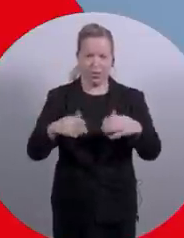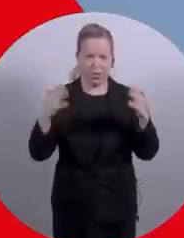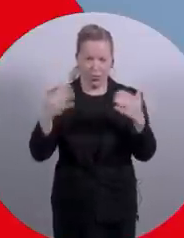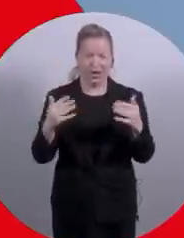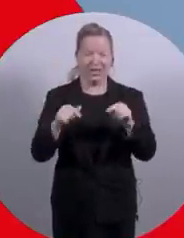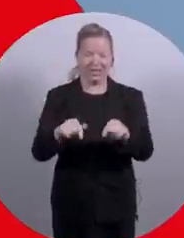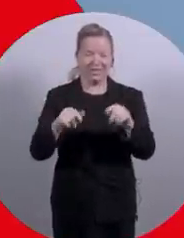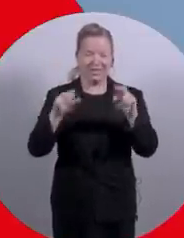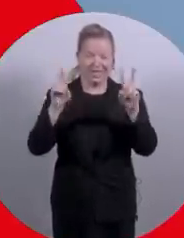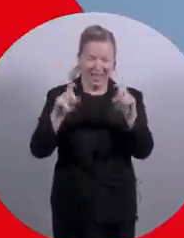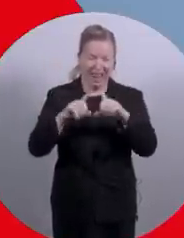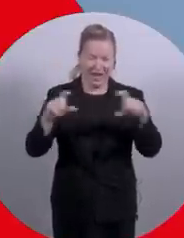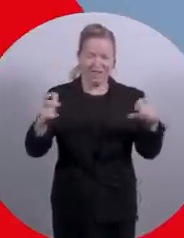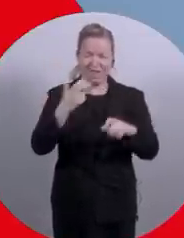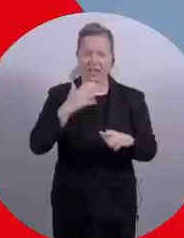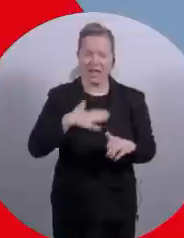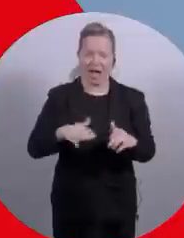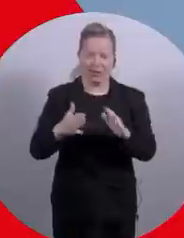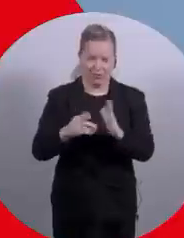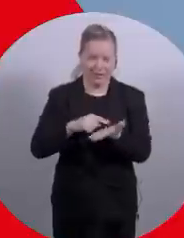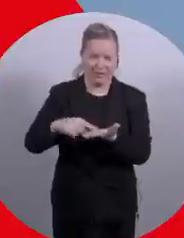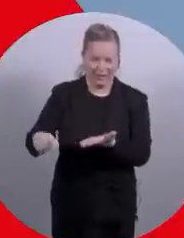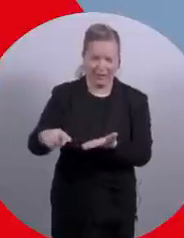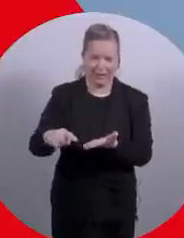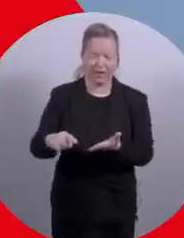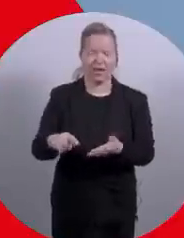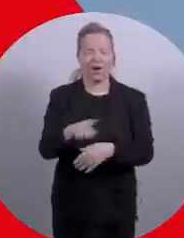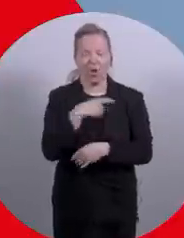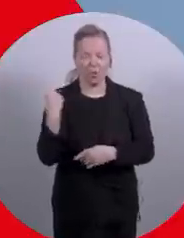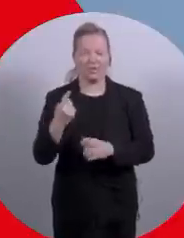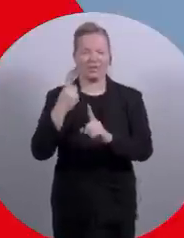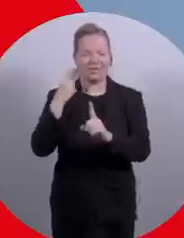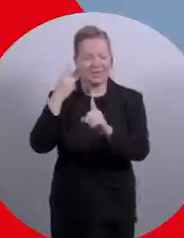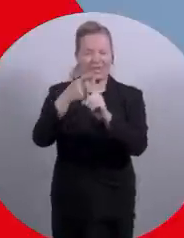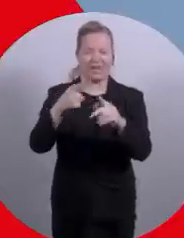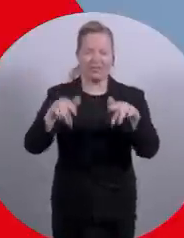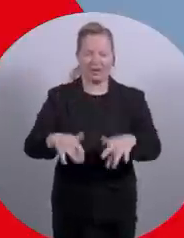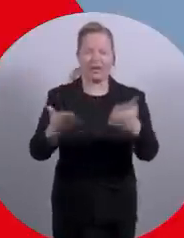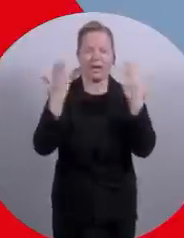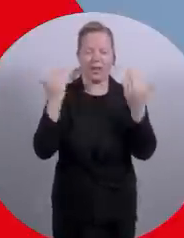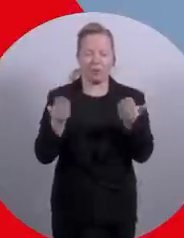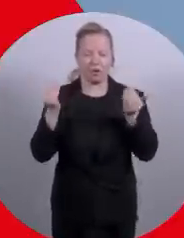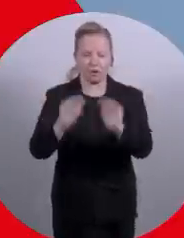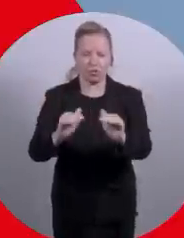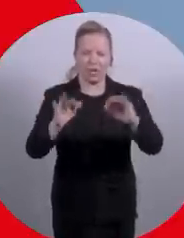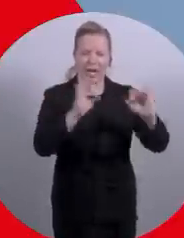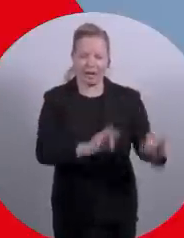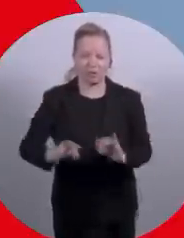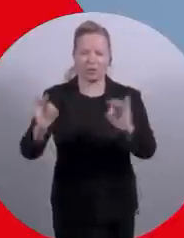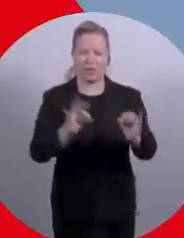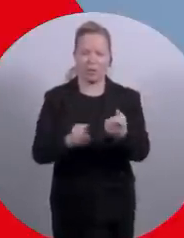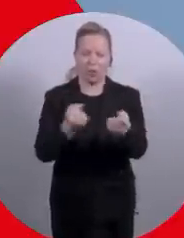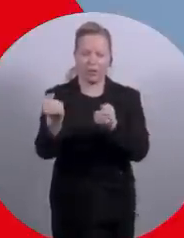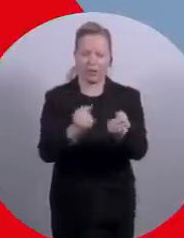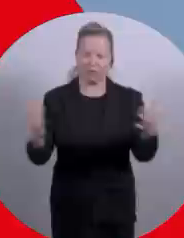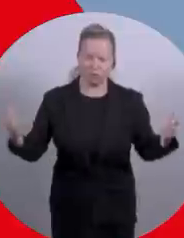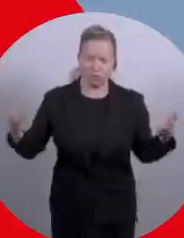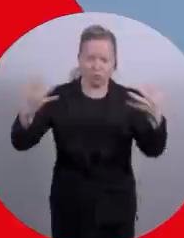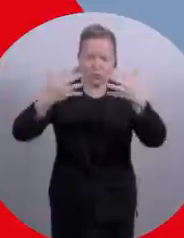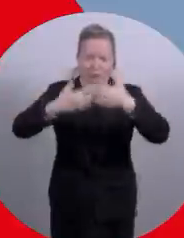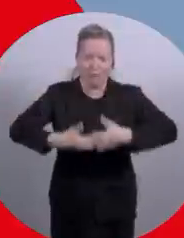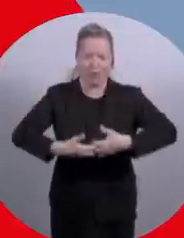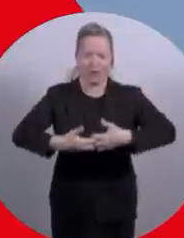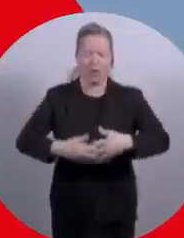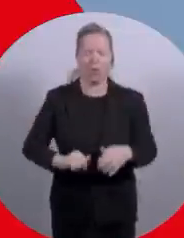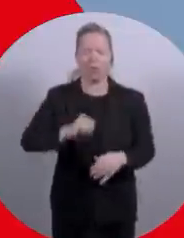der zeigt worum es in Österreich geht nämlich Klimaschutz und Industriepolitik zusammenzuführen nicht darüber zu reden ob